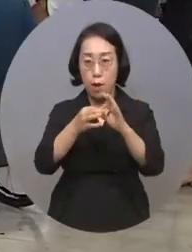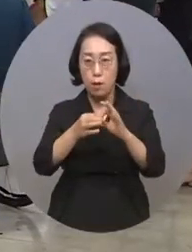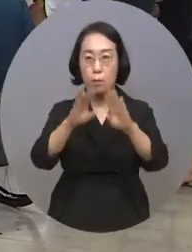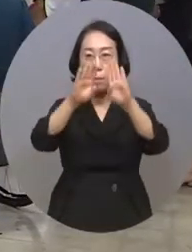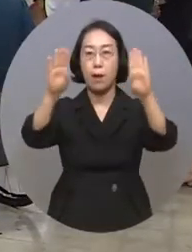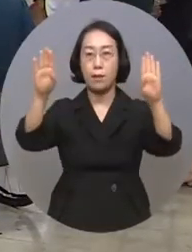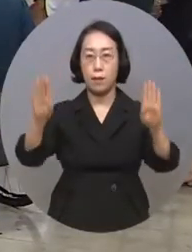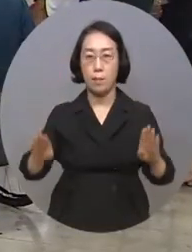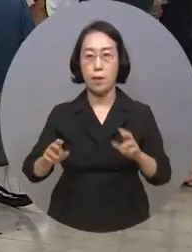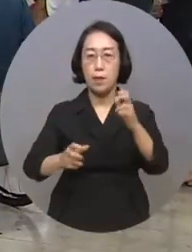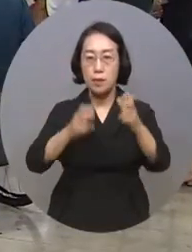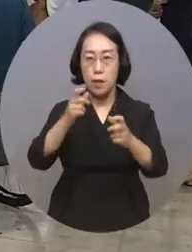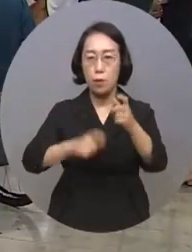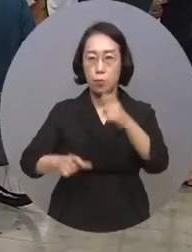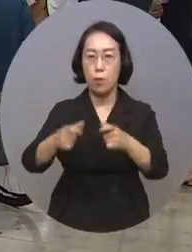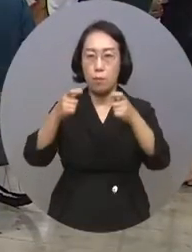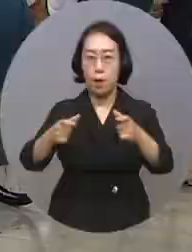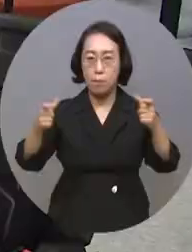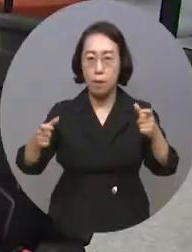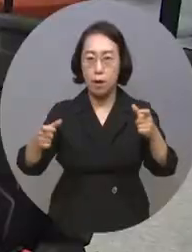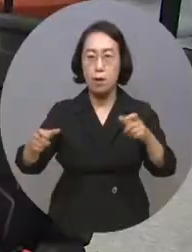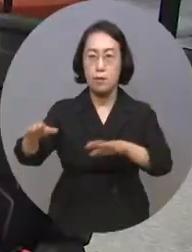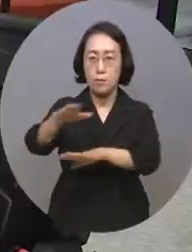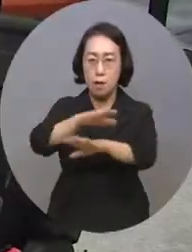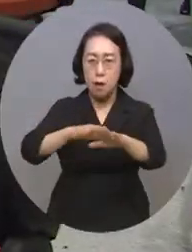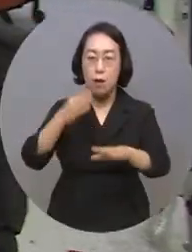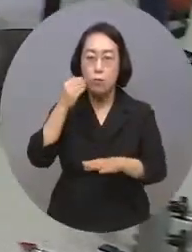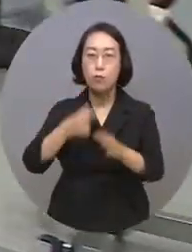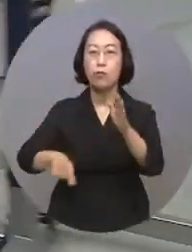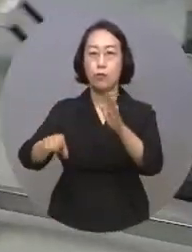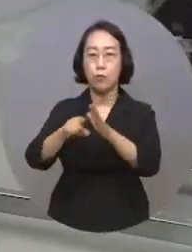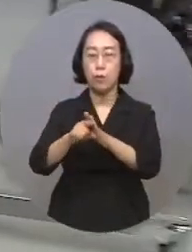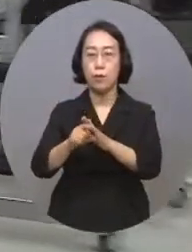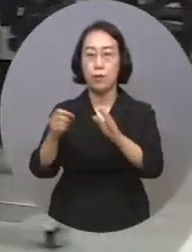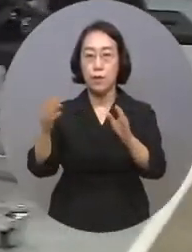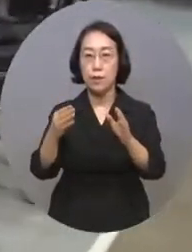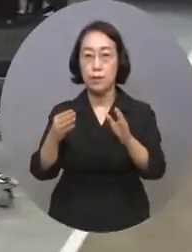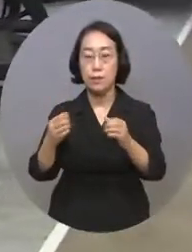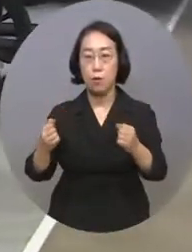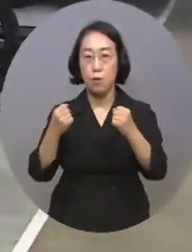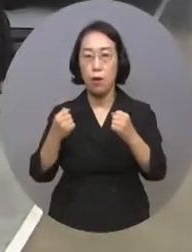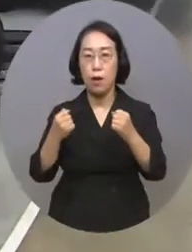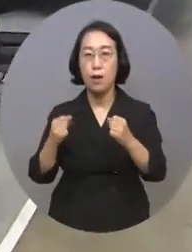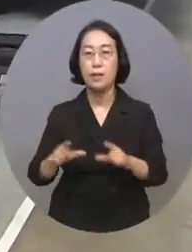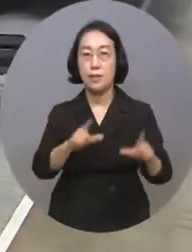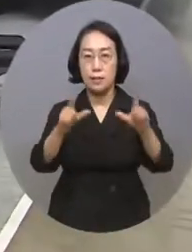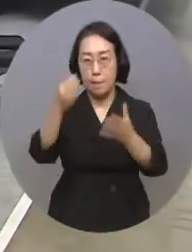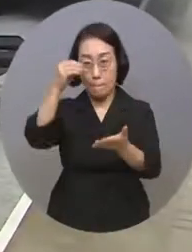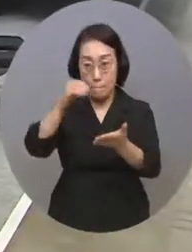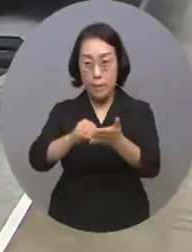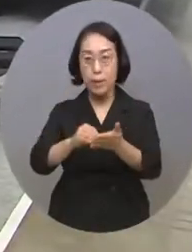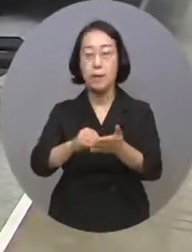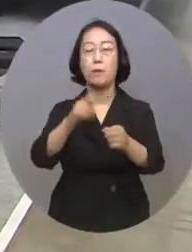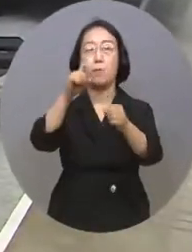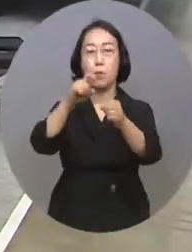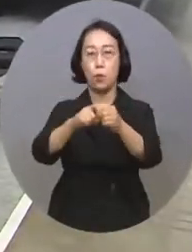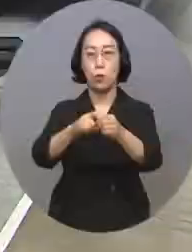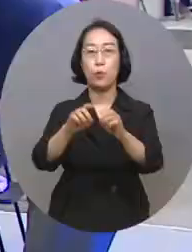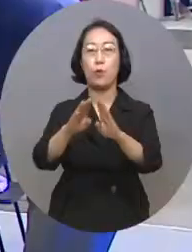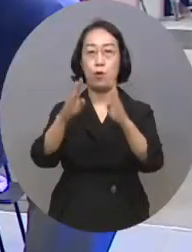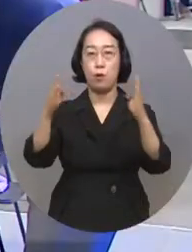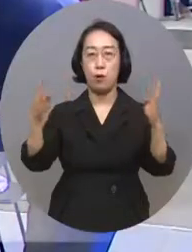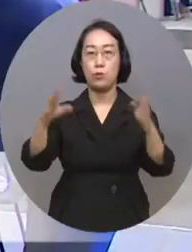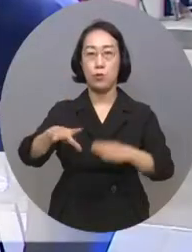산업경쟁력 강화와 활성화를 위해 다시 건강한 일상으로 를 슬로건으로 올해 처음 개최했습니다